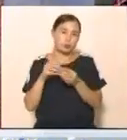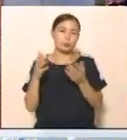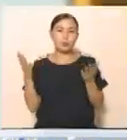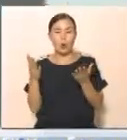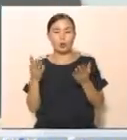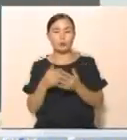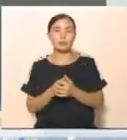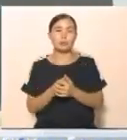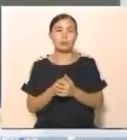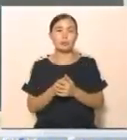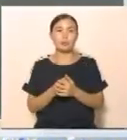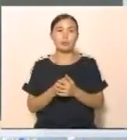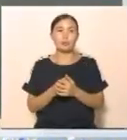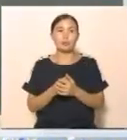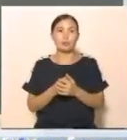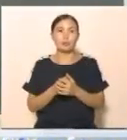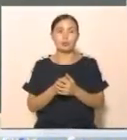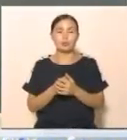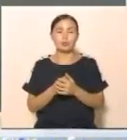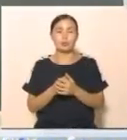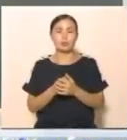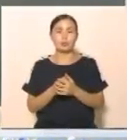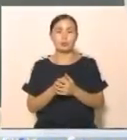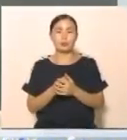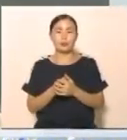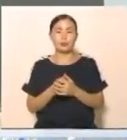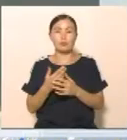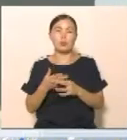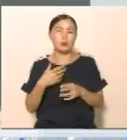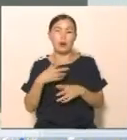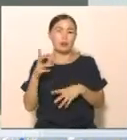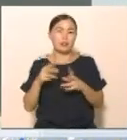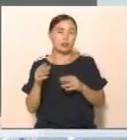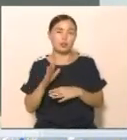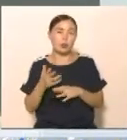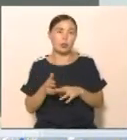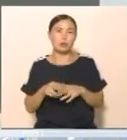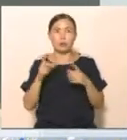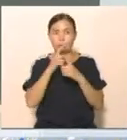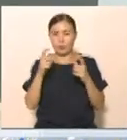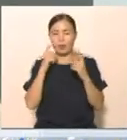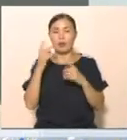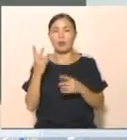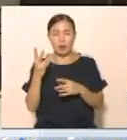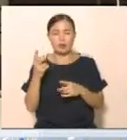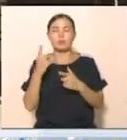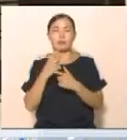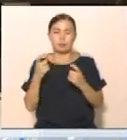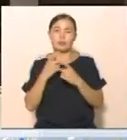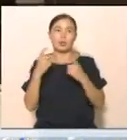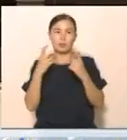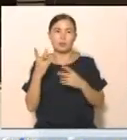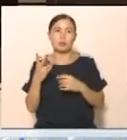мынадай. По улице пространства же много, я не считаю нужным. А когда в общественных местах ходишь, надо носить, надо маски. Ну,